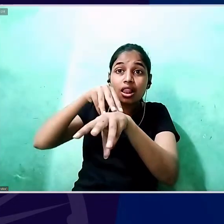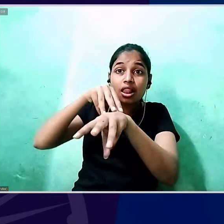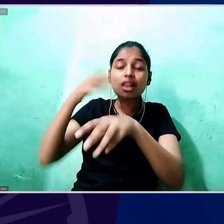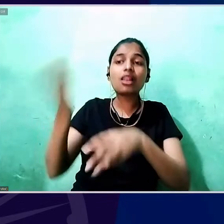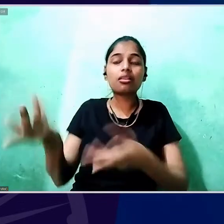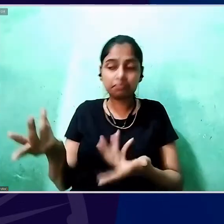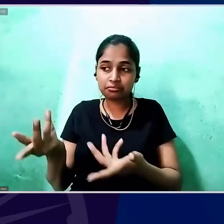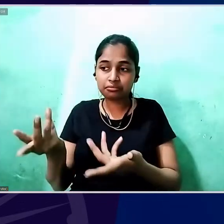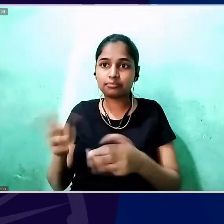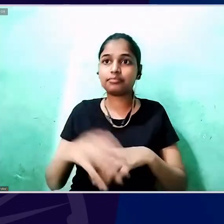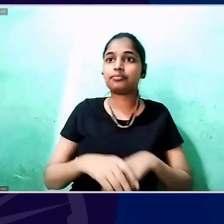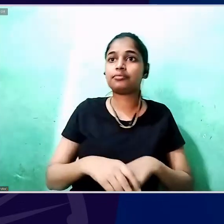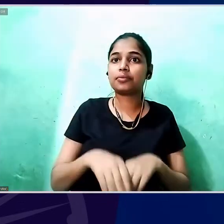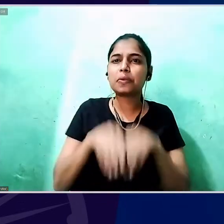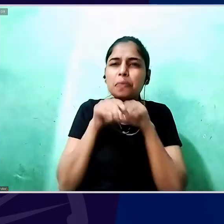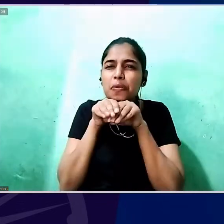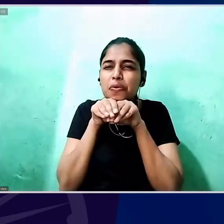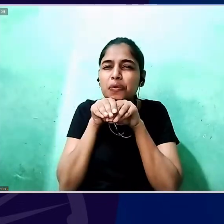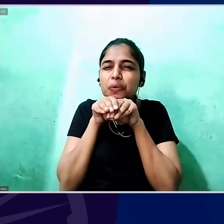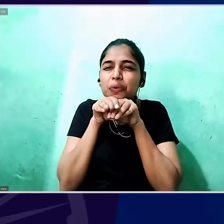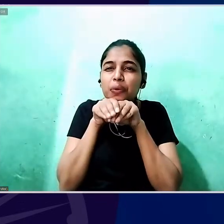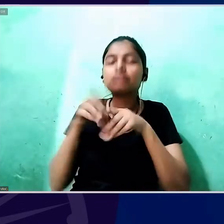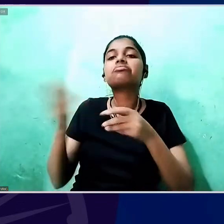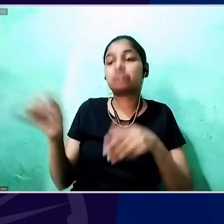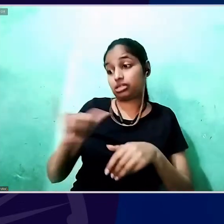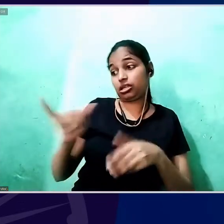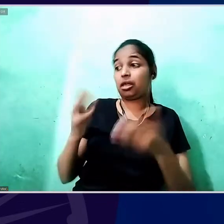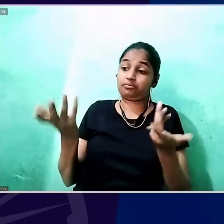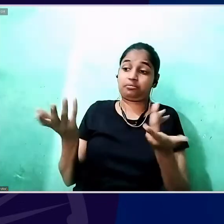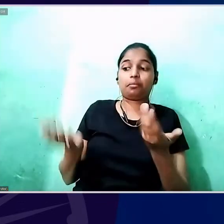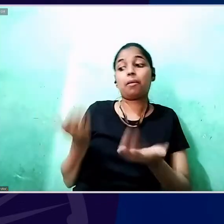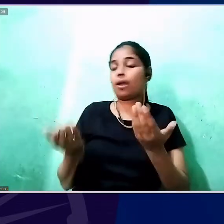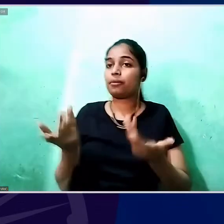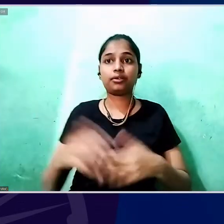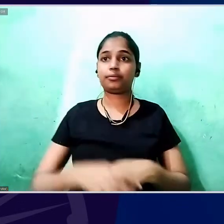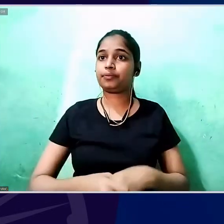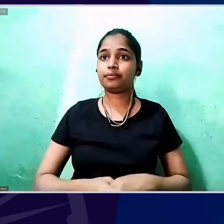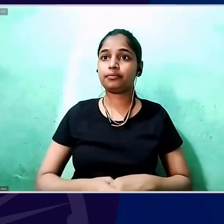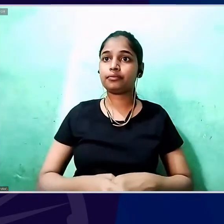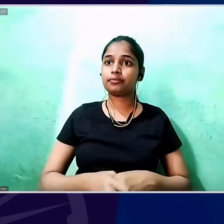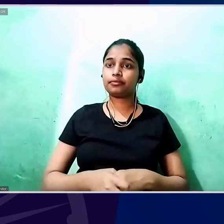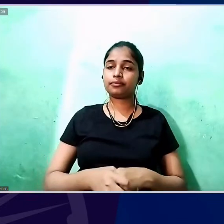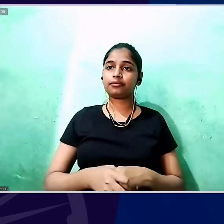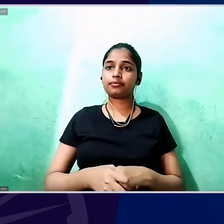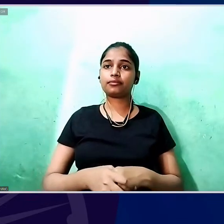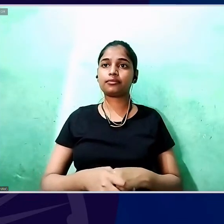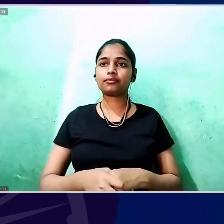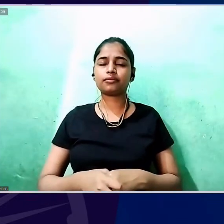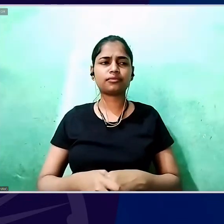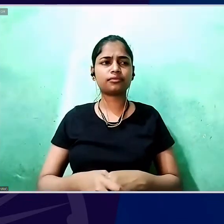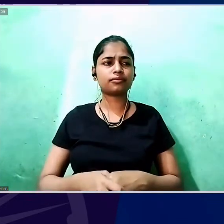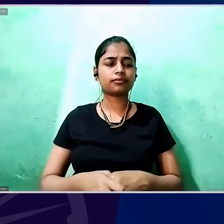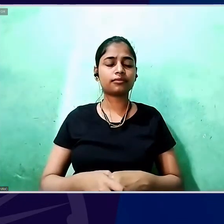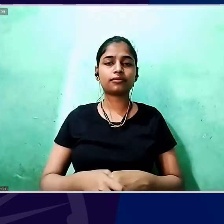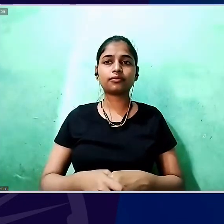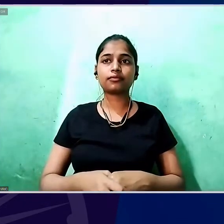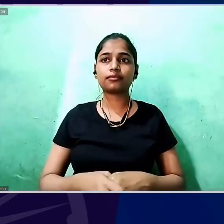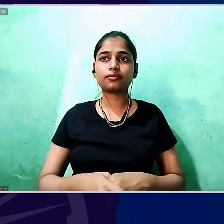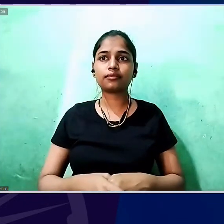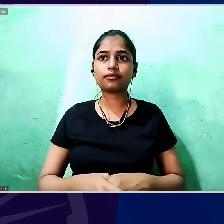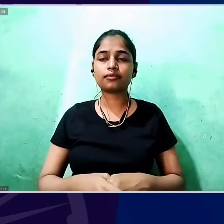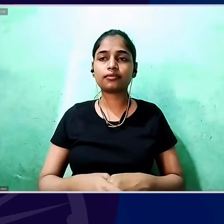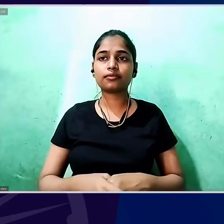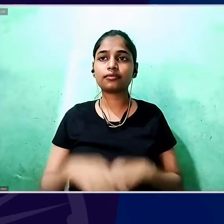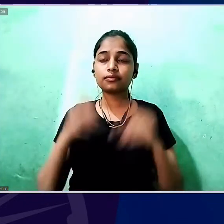हम ये सुन पा रहे हैं साउंड, और जैसे कि आपने बताया हमने साउंड भी सुनी, और ये जैसे इसमें भी मेंशन है कि सील की तरह लगता